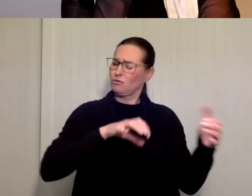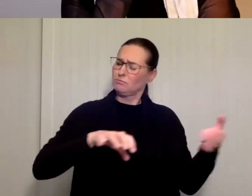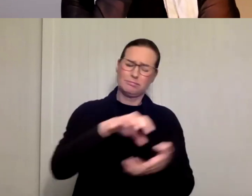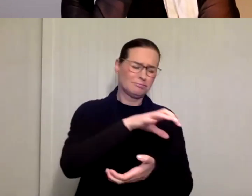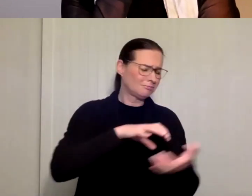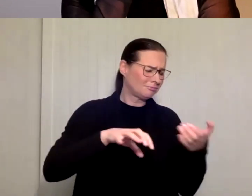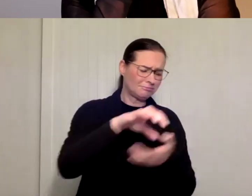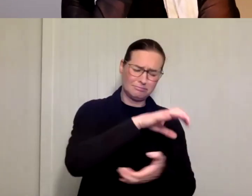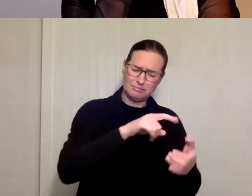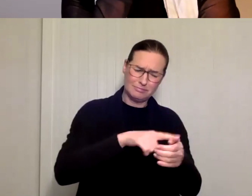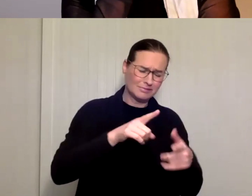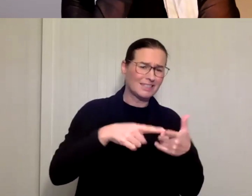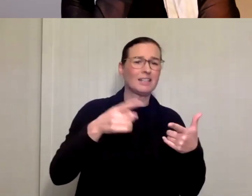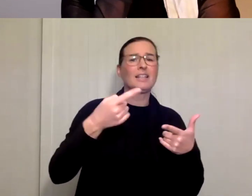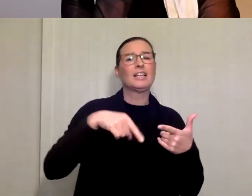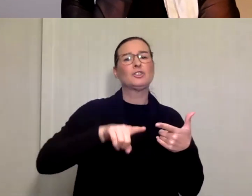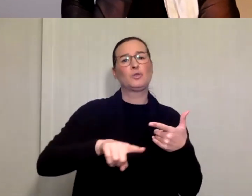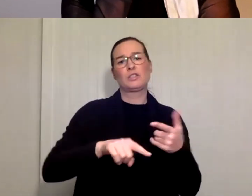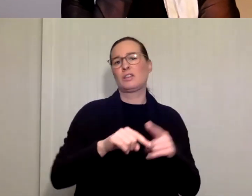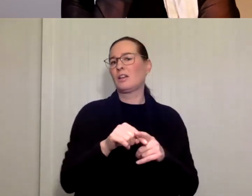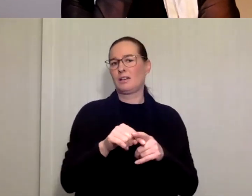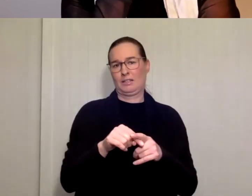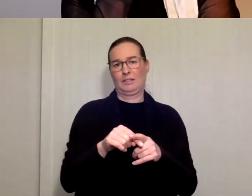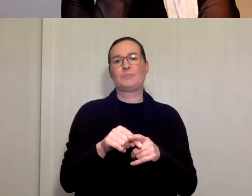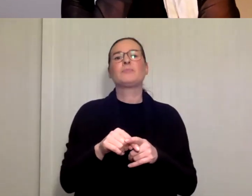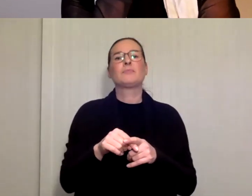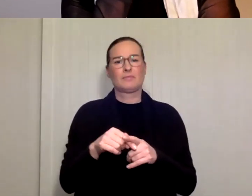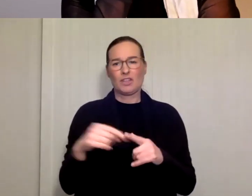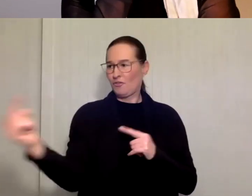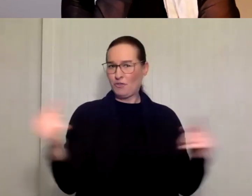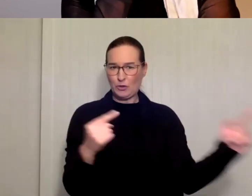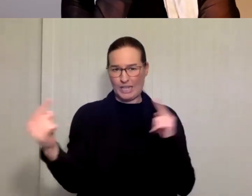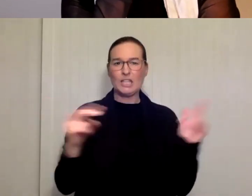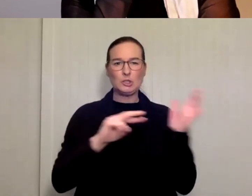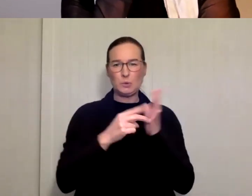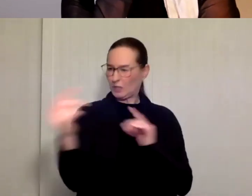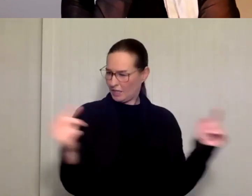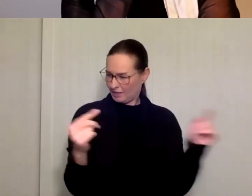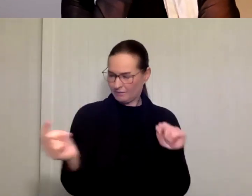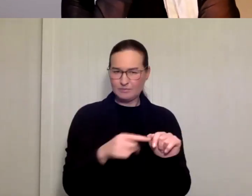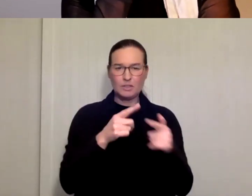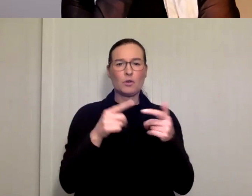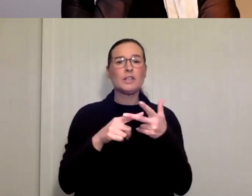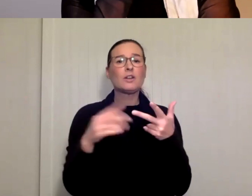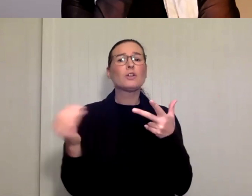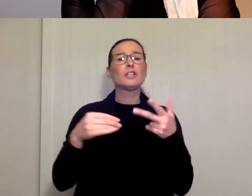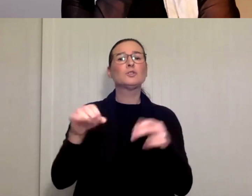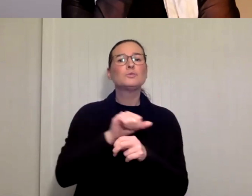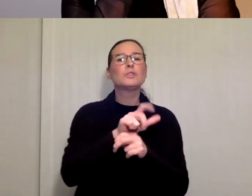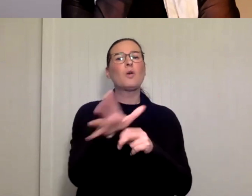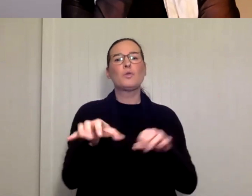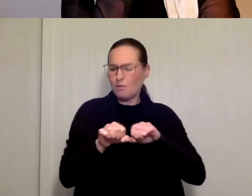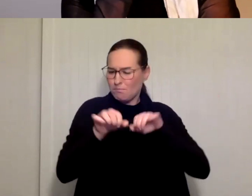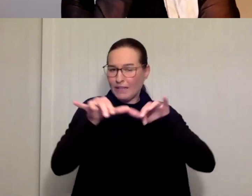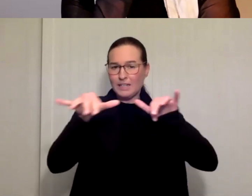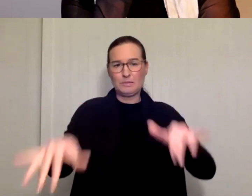die Kumulation der Flüchtlinge aus Syrien und dann die Corona-Pandemie nochmal ein ganz brutaler